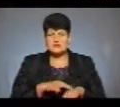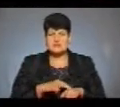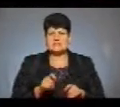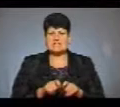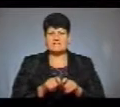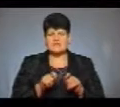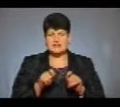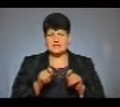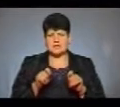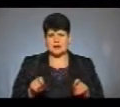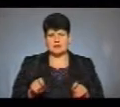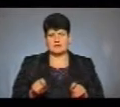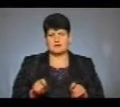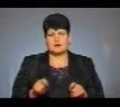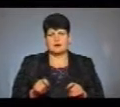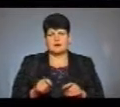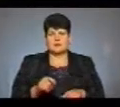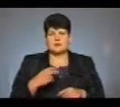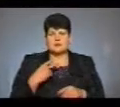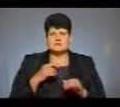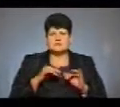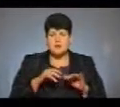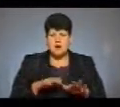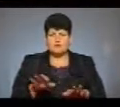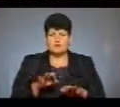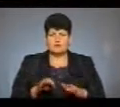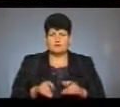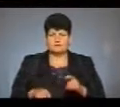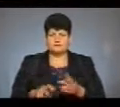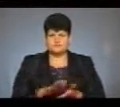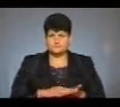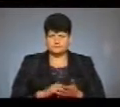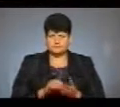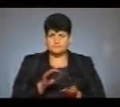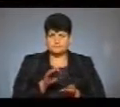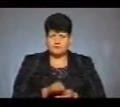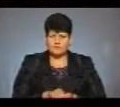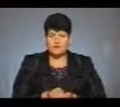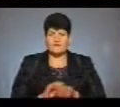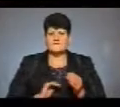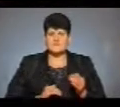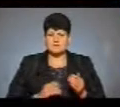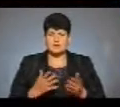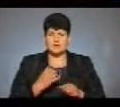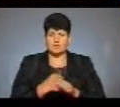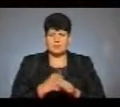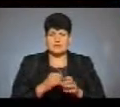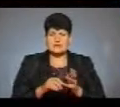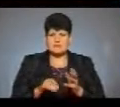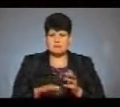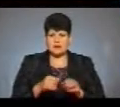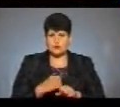над похованням, повідомив речник Нацполіції області Сергій Крета. Поліцейські встановили, що фірма-підрядник, яка здійснювала земельні